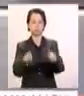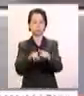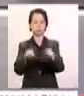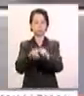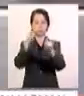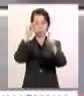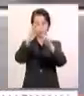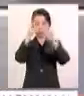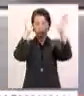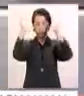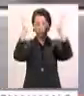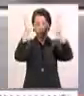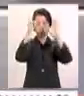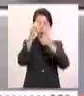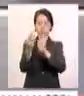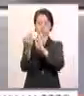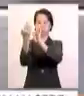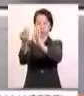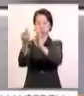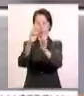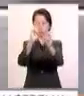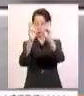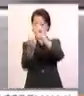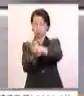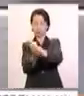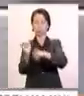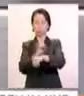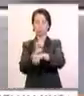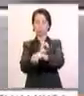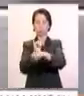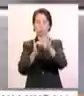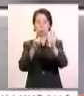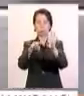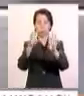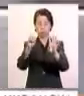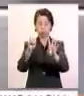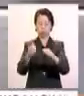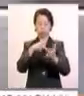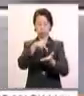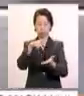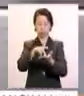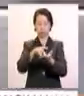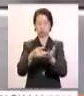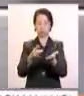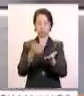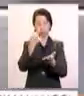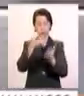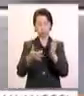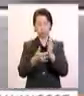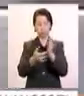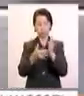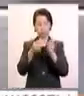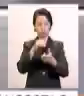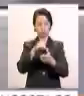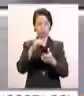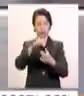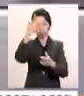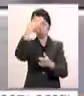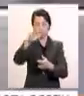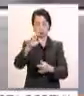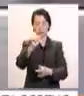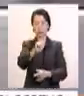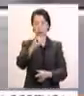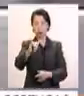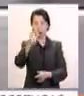Sejajar Matlamat Malaysia bagi mendepani revolusi perindustrian keempat, Pusat Teknologi Kepintaran Buatan atau Artificial Intelligence